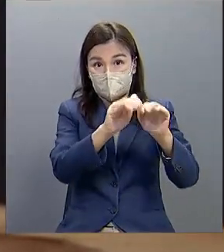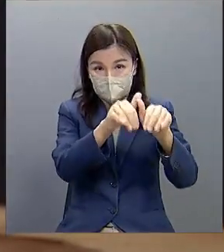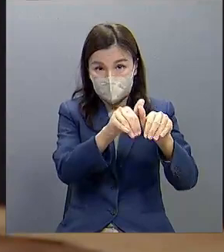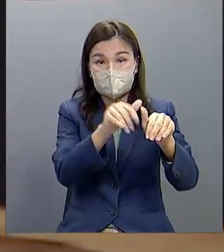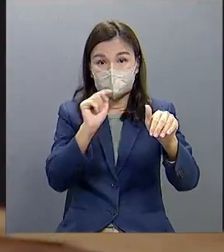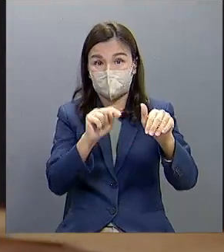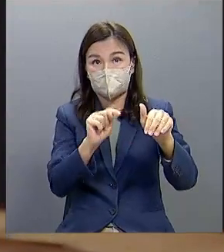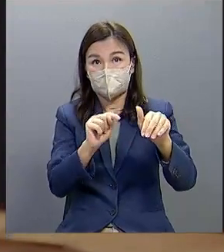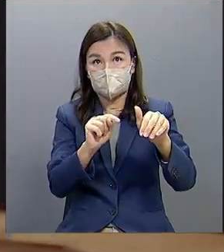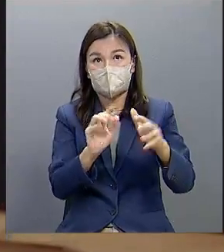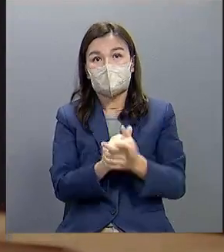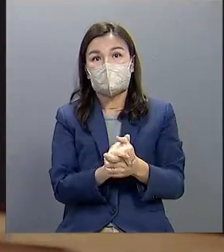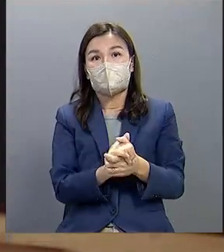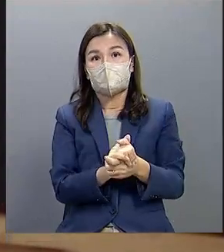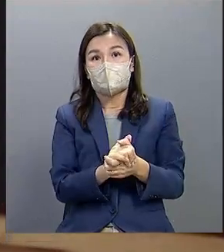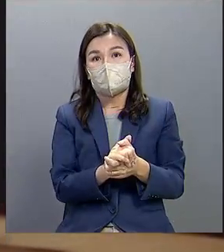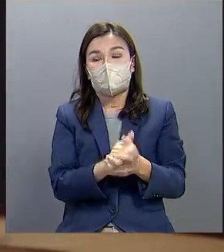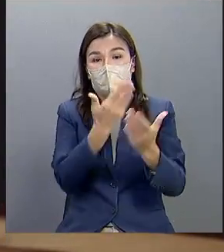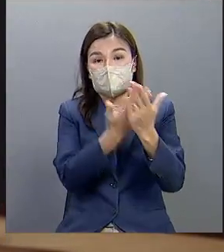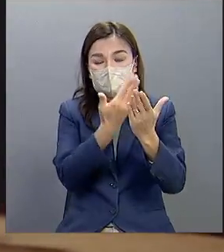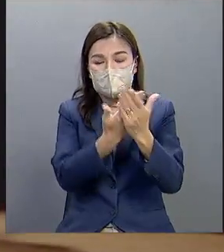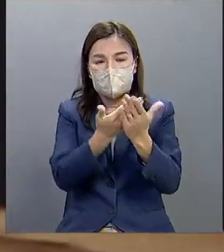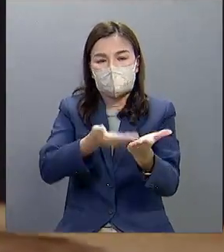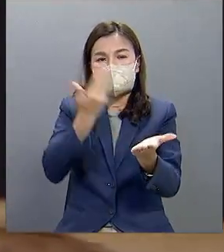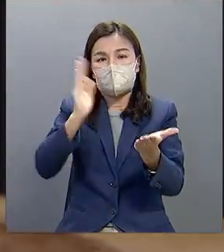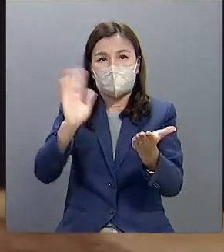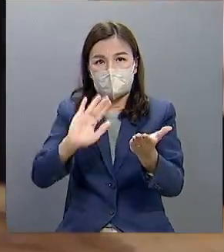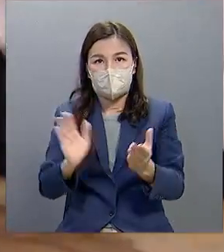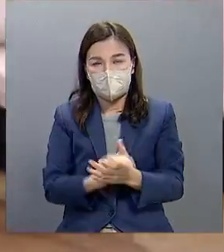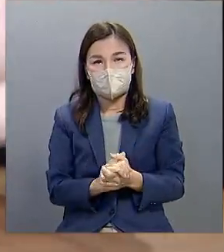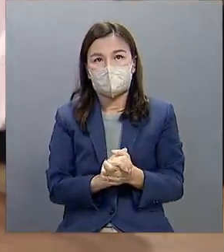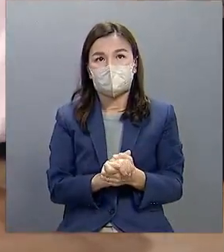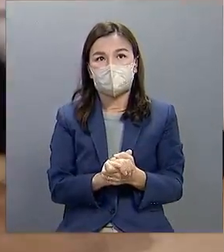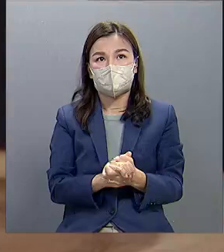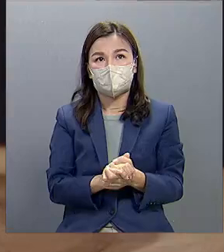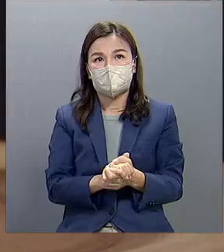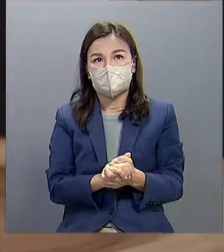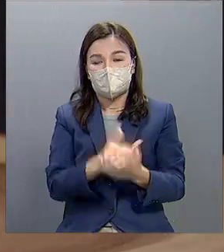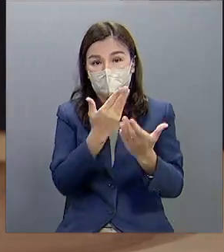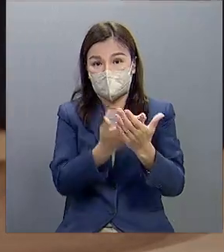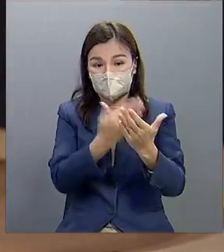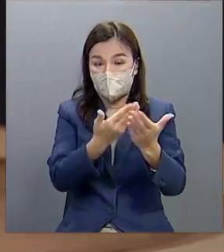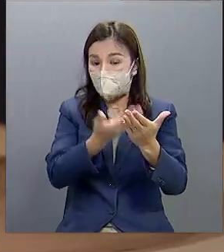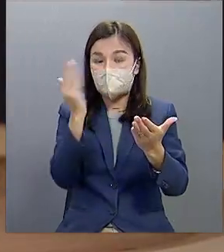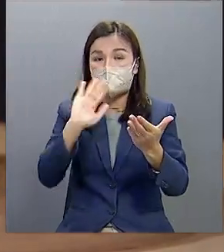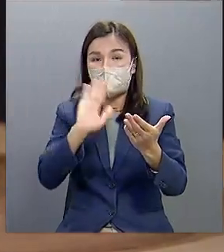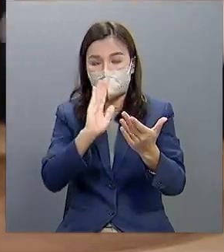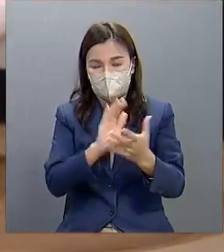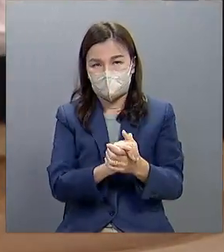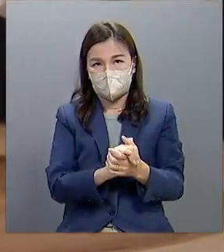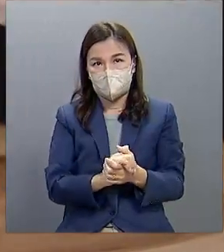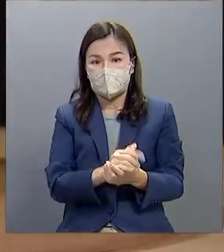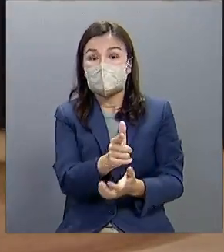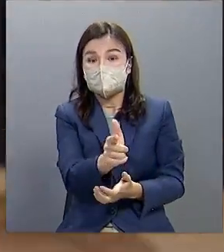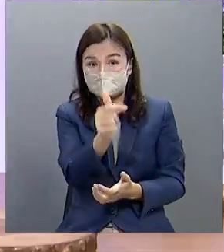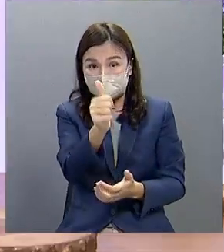าไม่สูงมากนะคะถ้าเทียบกับน้ำมันชนิดอื่นที่เป็นน้ำมันธรรมชาตินะคะแล้วก็มีความสามารถในการที่ช่วย